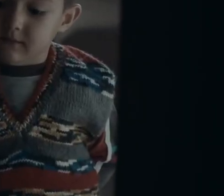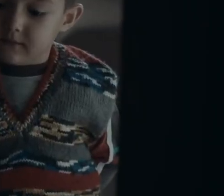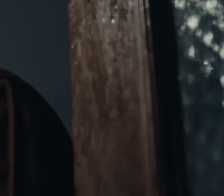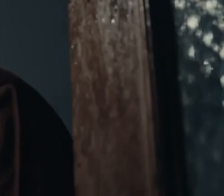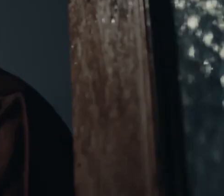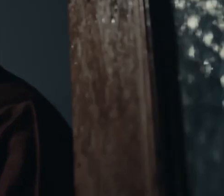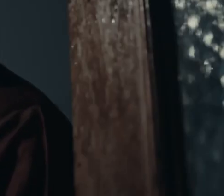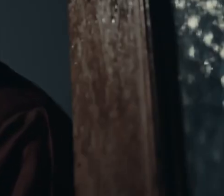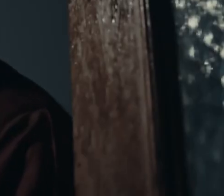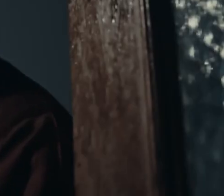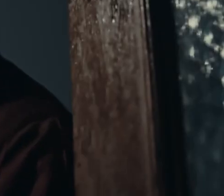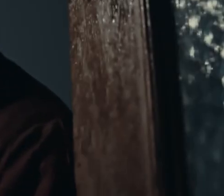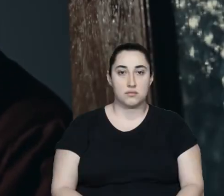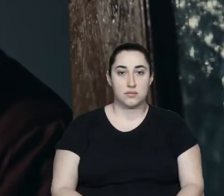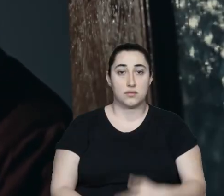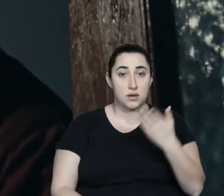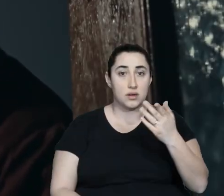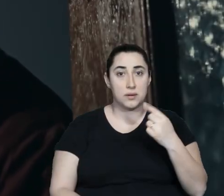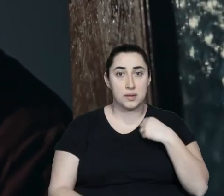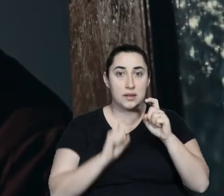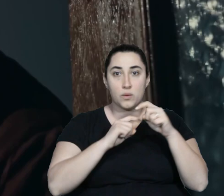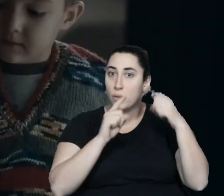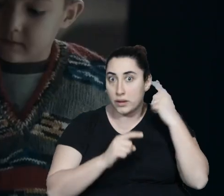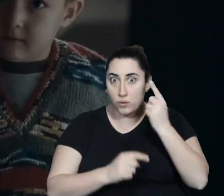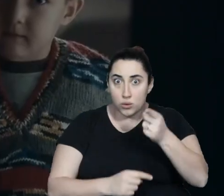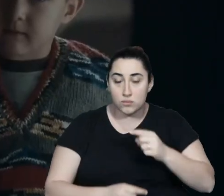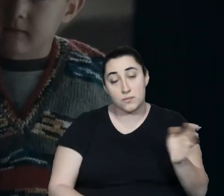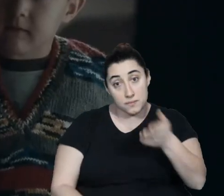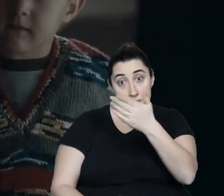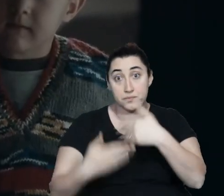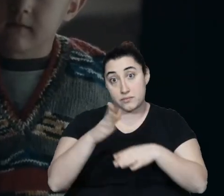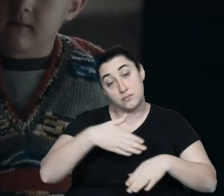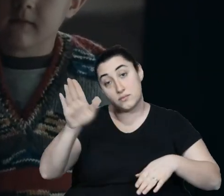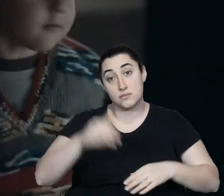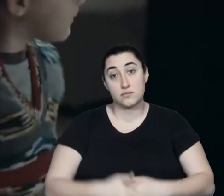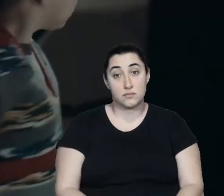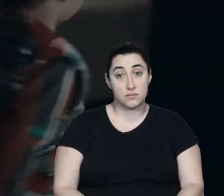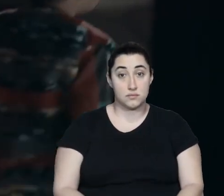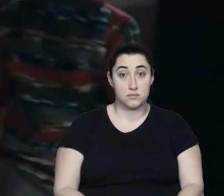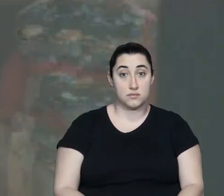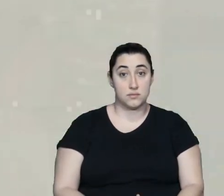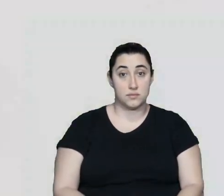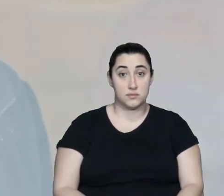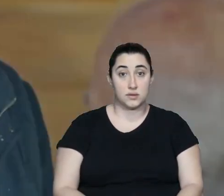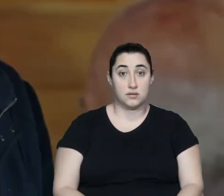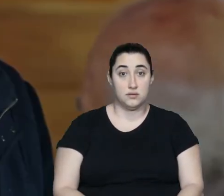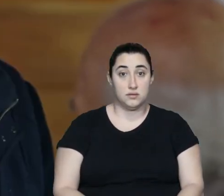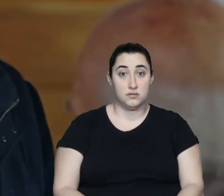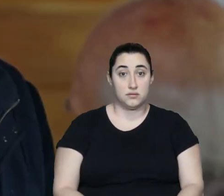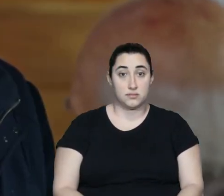dinledi konuşmalarını. Sen laf mı dinliyorsun Kerata? Hadi bakayım odana. Hadi.